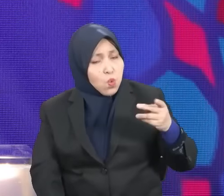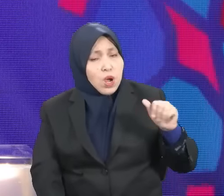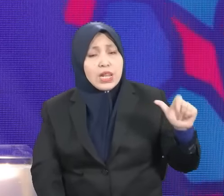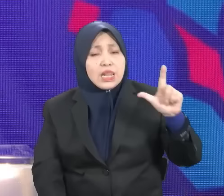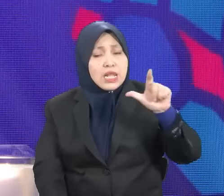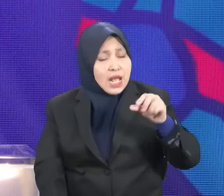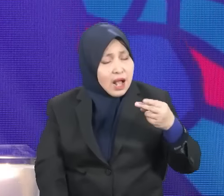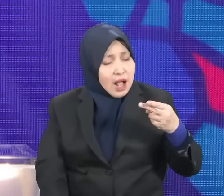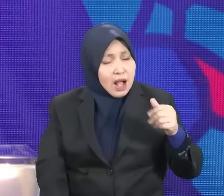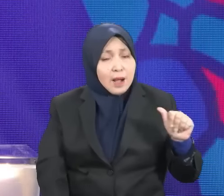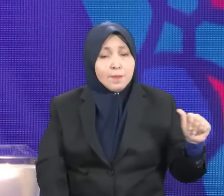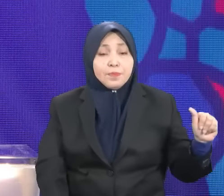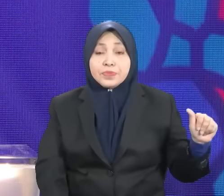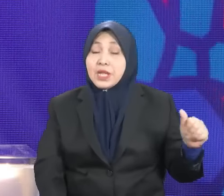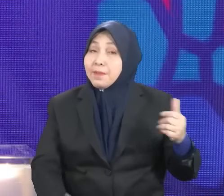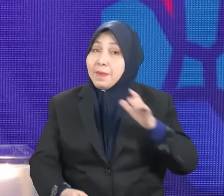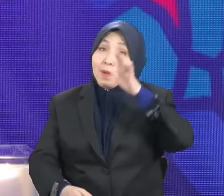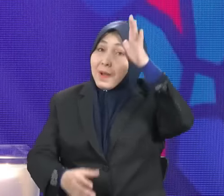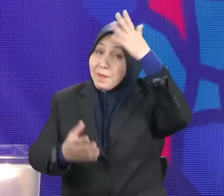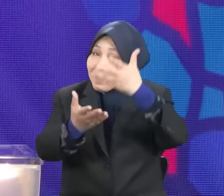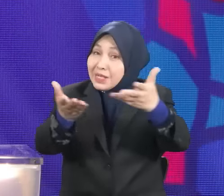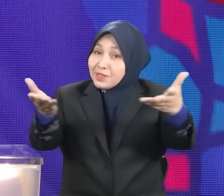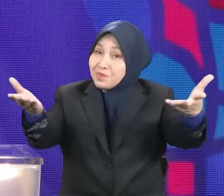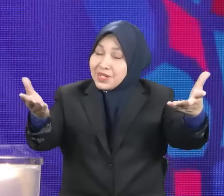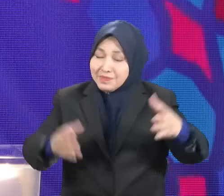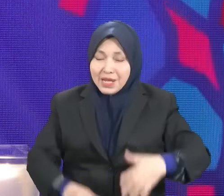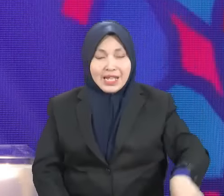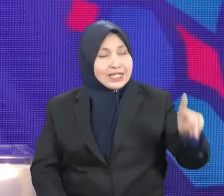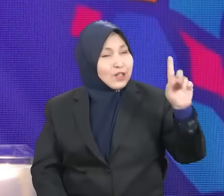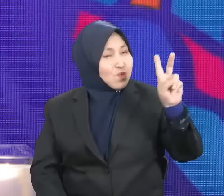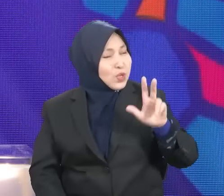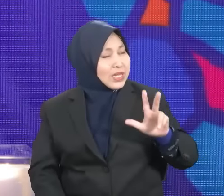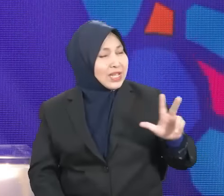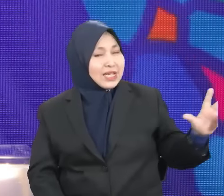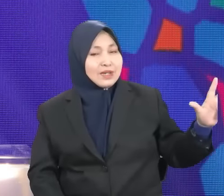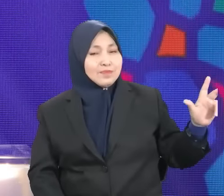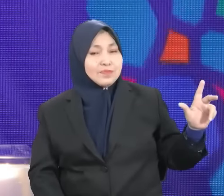walikulliah silakan ibu ayah sekalian satu dua tiga